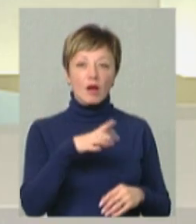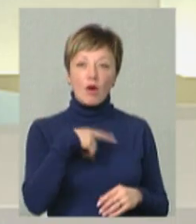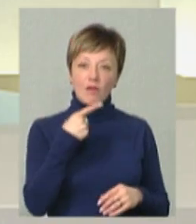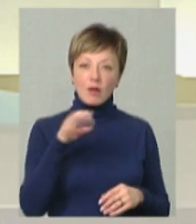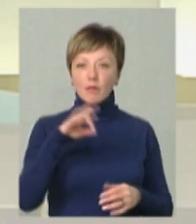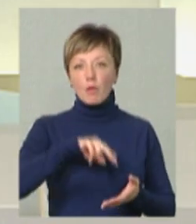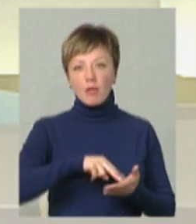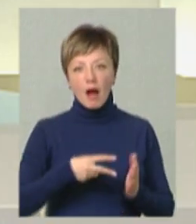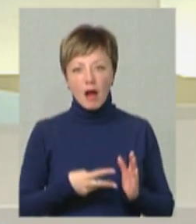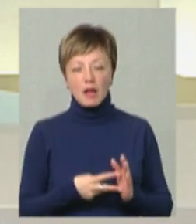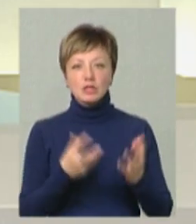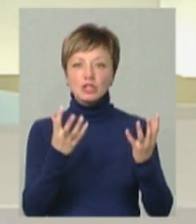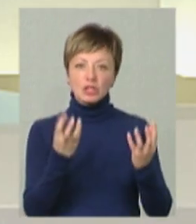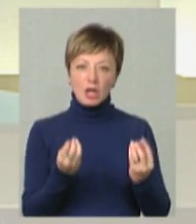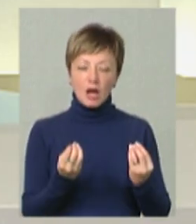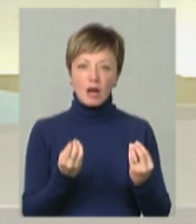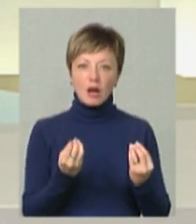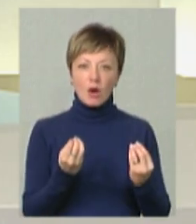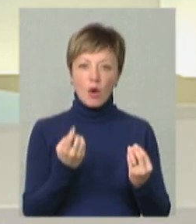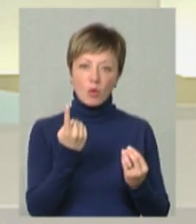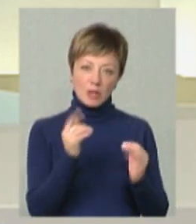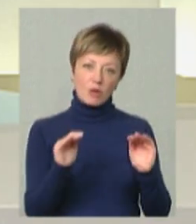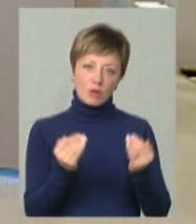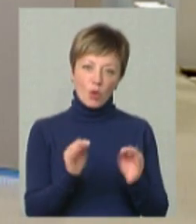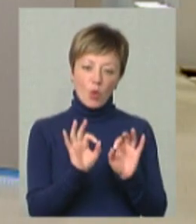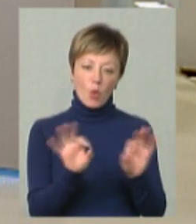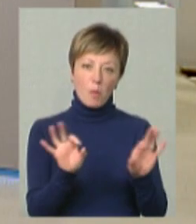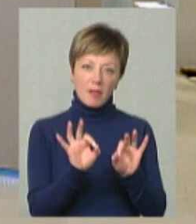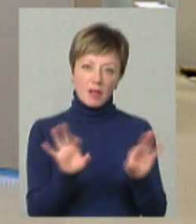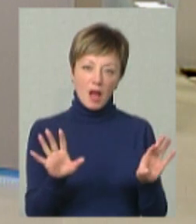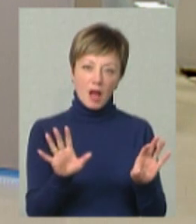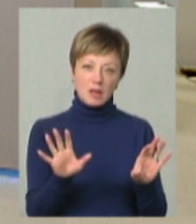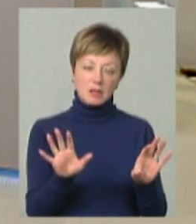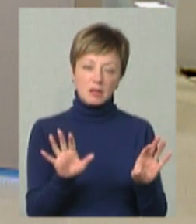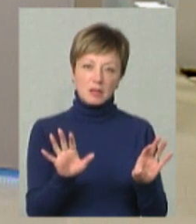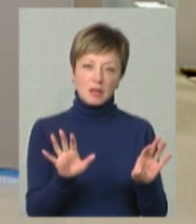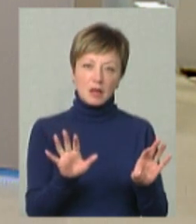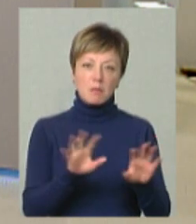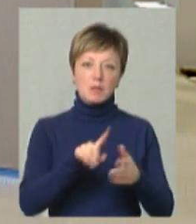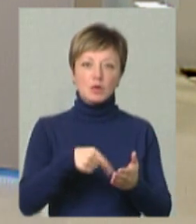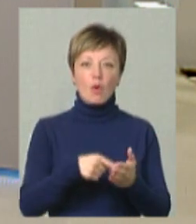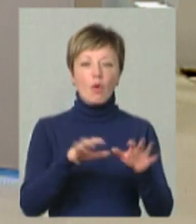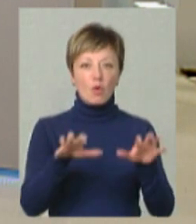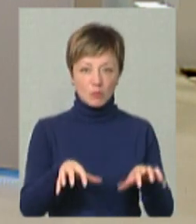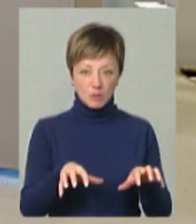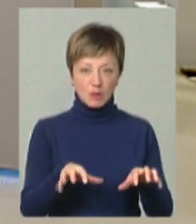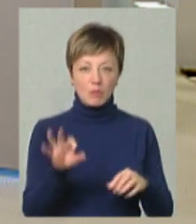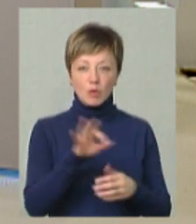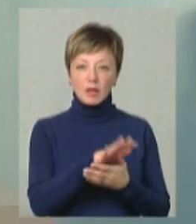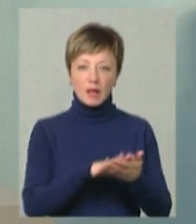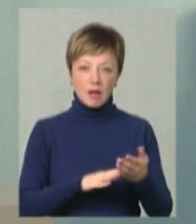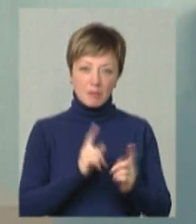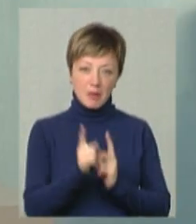про плани. Ще один невеличкий уривок із брифінгу Олександра Шемчишина. Що далі